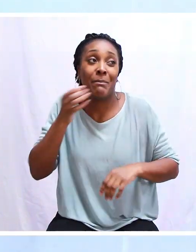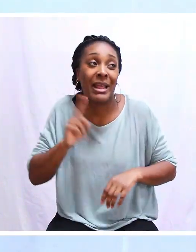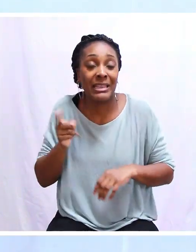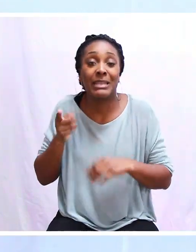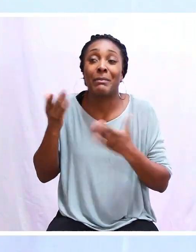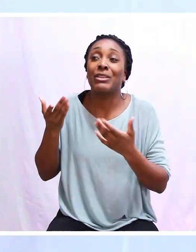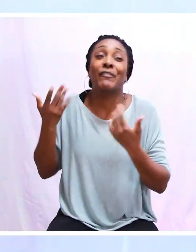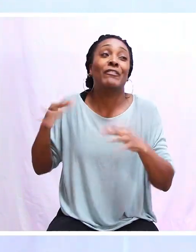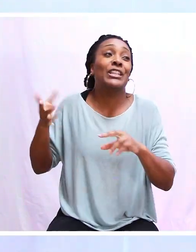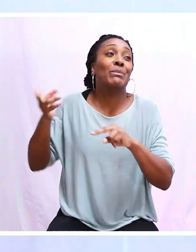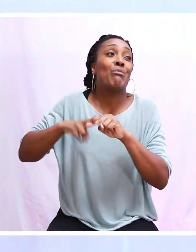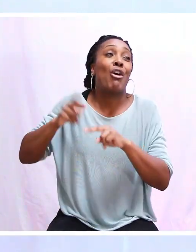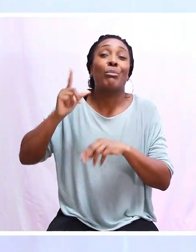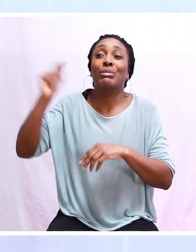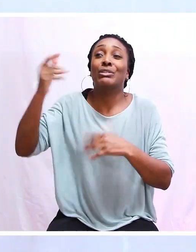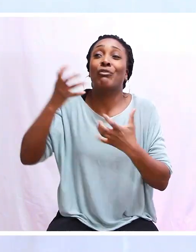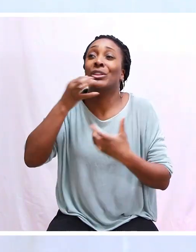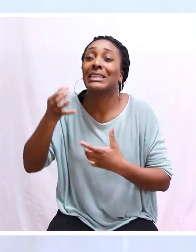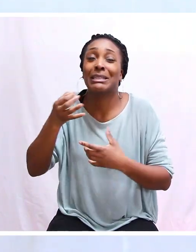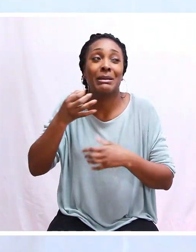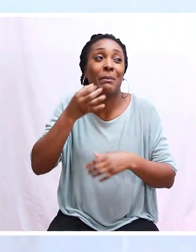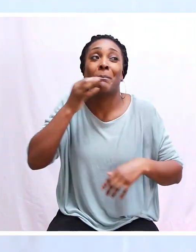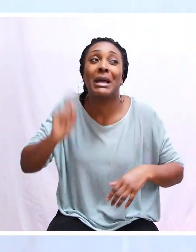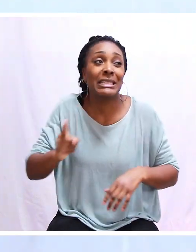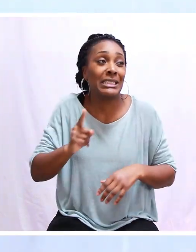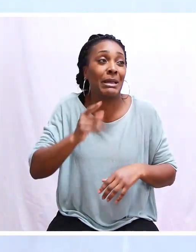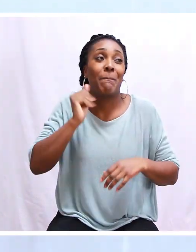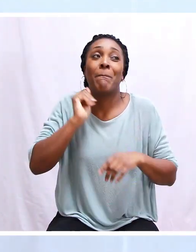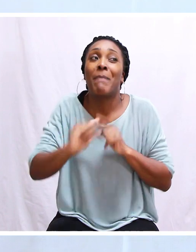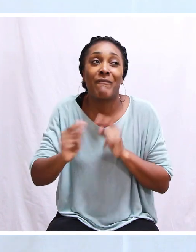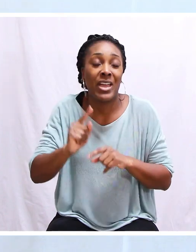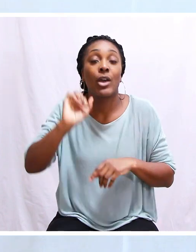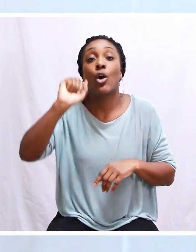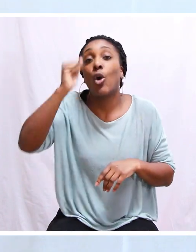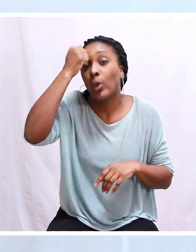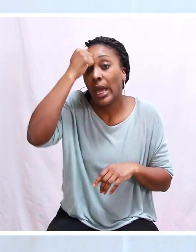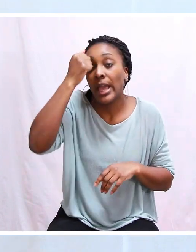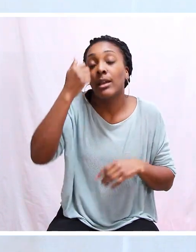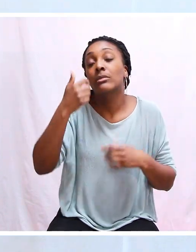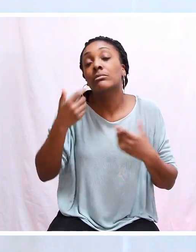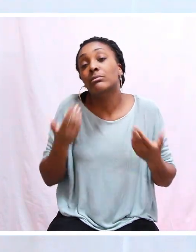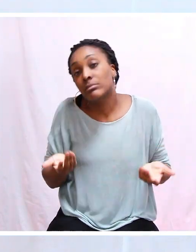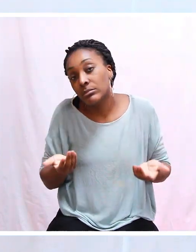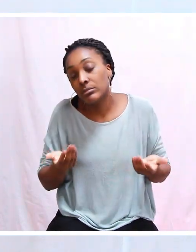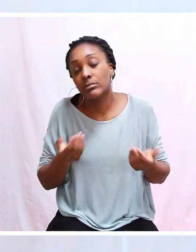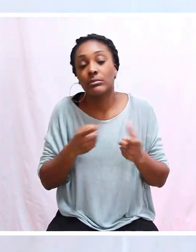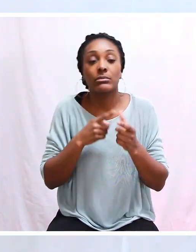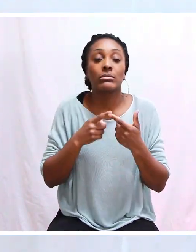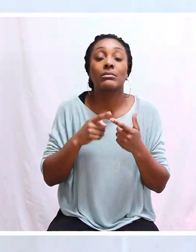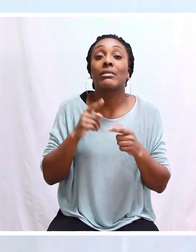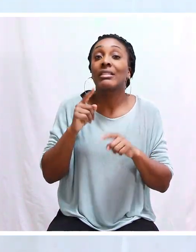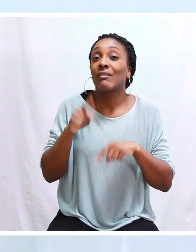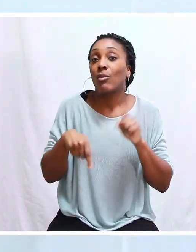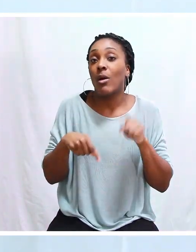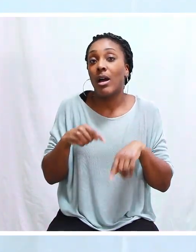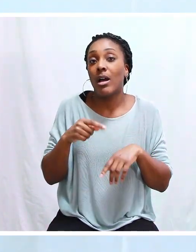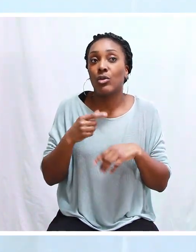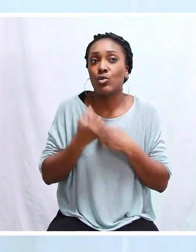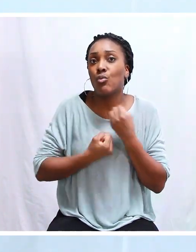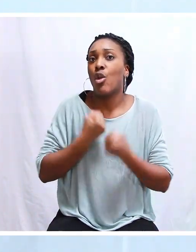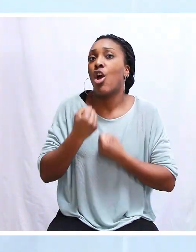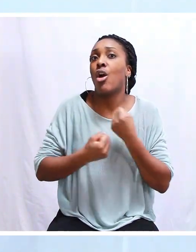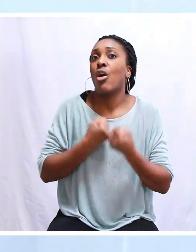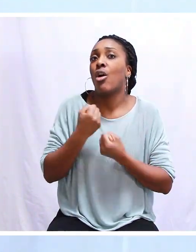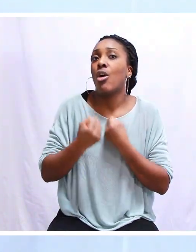il est parti trop tôt. Je voulais lui dire ça, j'ai pas eu le temps. Et puis on a des regrets. Parfois, c'est aussi le rejet de cette douleur, parce que c'est une